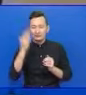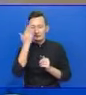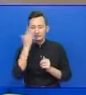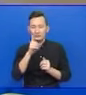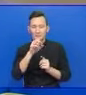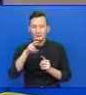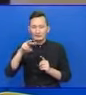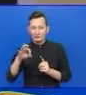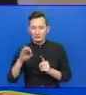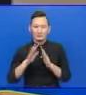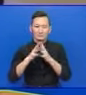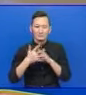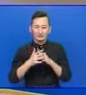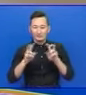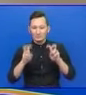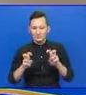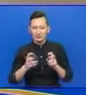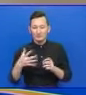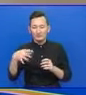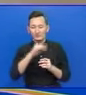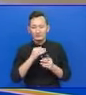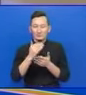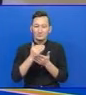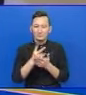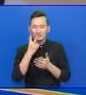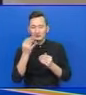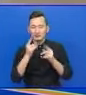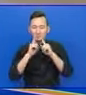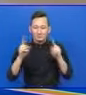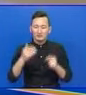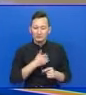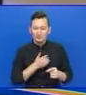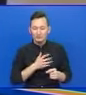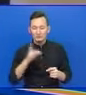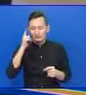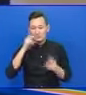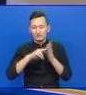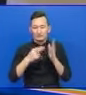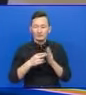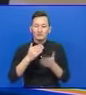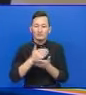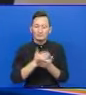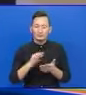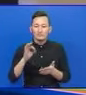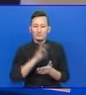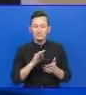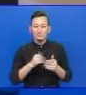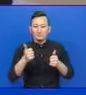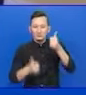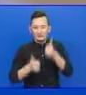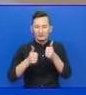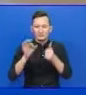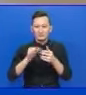деп атадық. Өйткені авторлар солай креативтік жағдайда ойлады, бірақ негізінде фильмнің мазмұны бәстен тұрады, яғни бәстесу